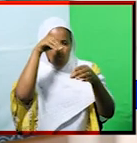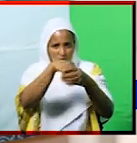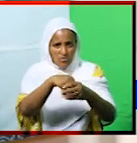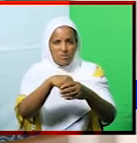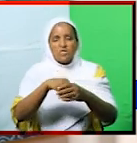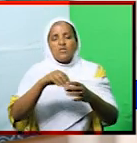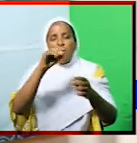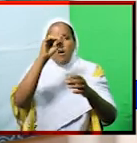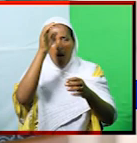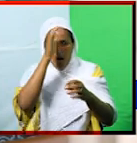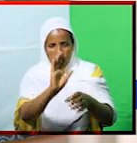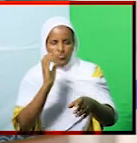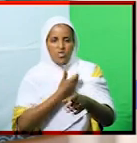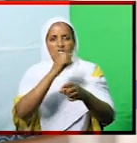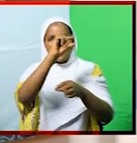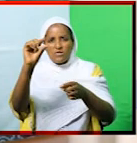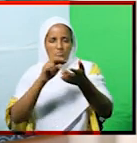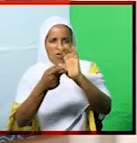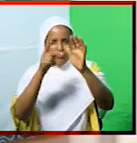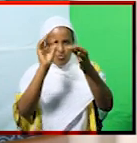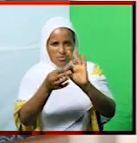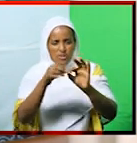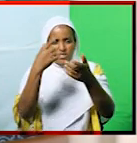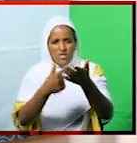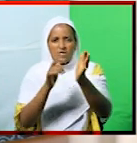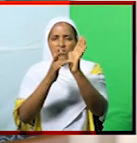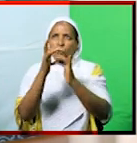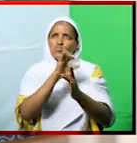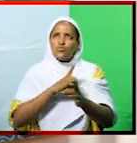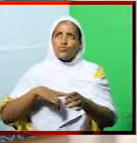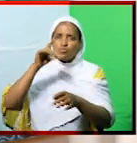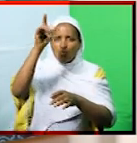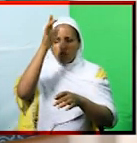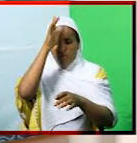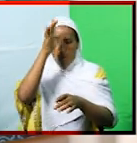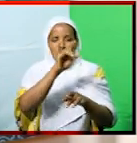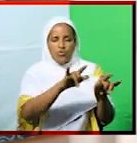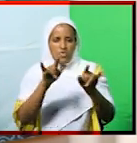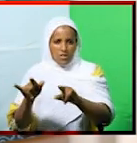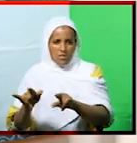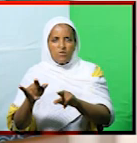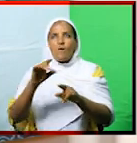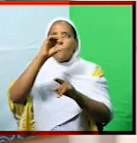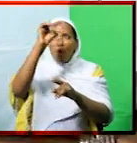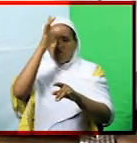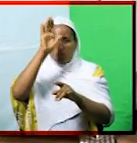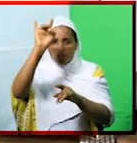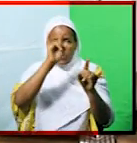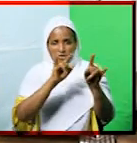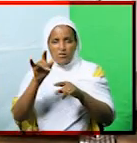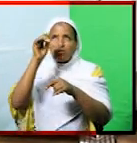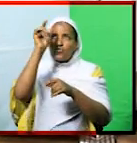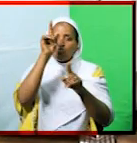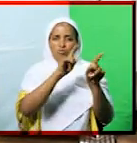በውስተ ሊቃነ አበው። ከዛ ደግሞ ይሄንን ሲተረጉም ምን ማለት ነው? ርዕሰ አበው በውስተ አርዕስተ አበው ማለት ነው። ርዕሰ አበው በውስተ